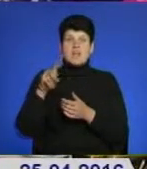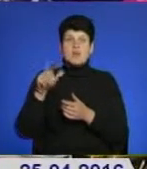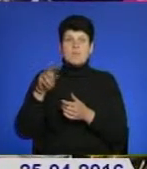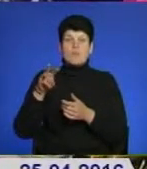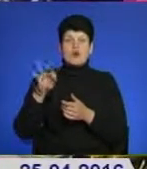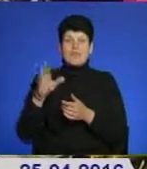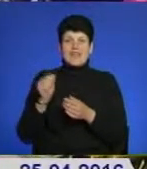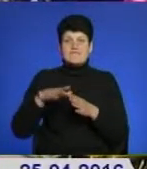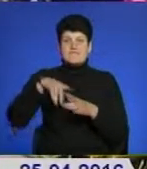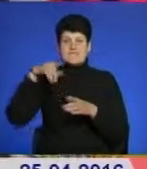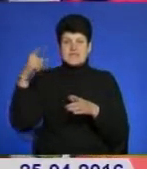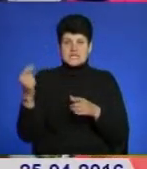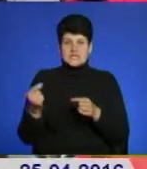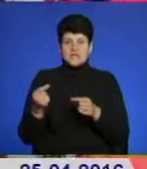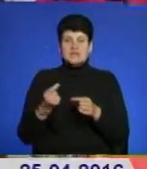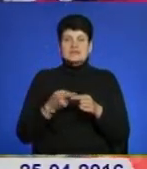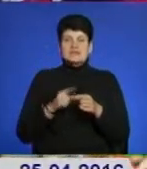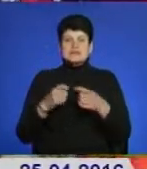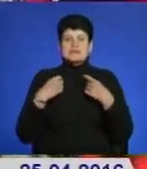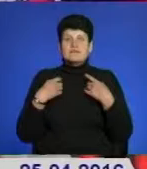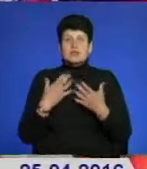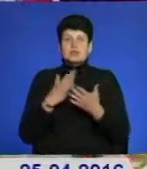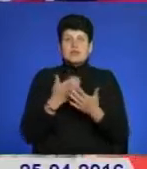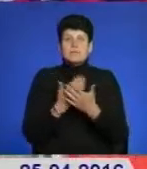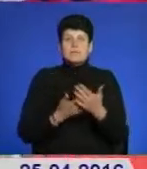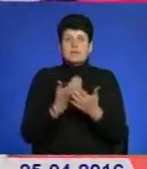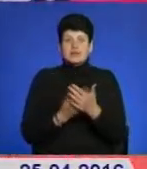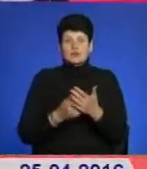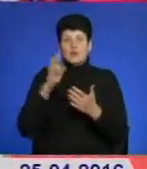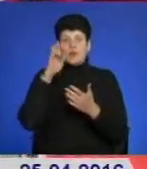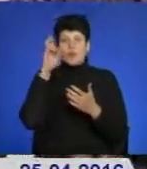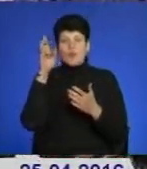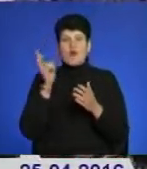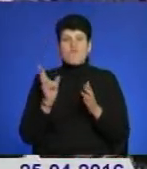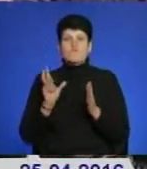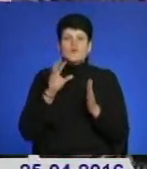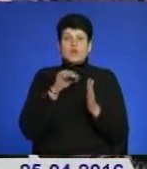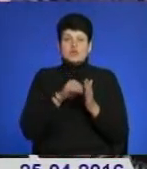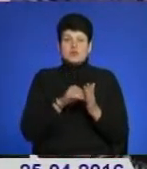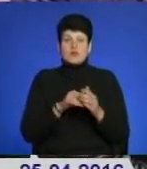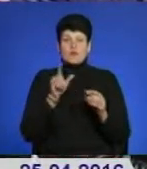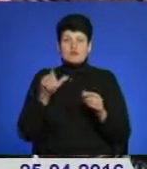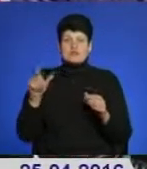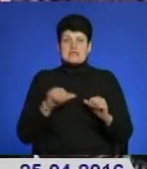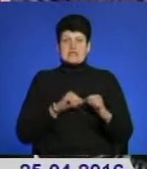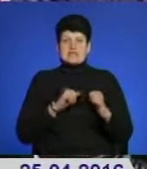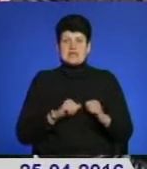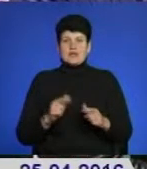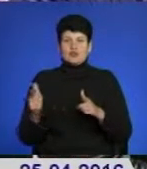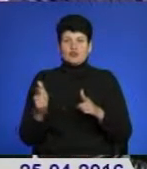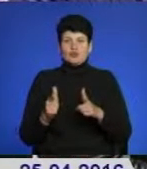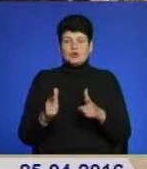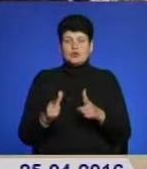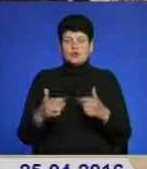встеляли шлях Христа. Саме ж свято є символом входження Бога у людські серця і готує нас до початку Страсного